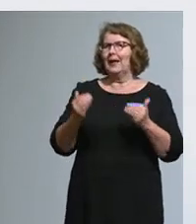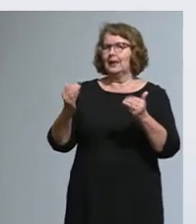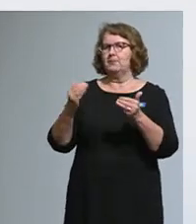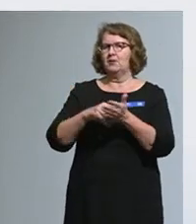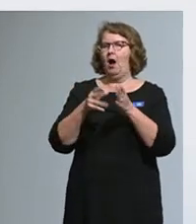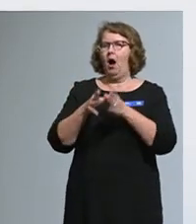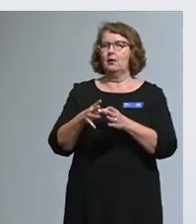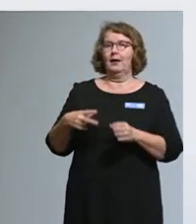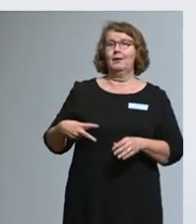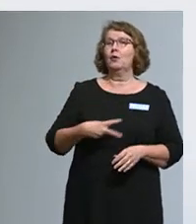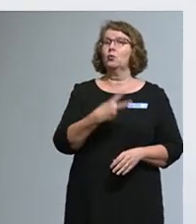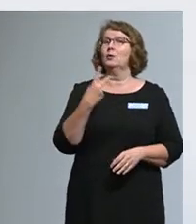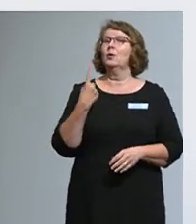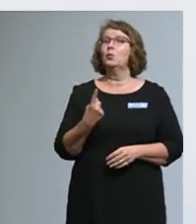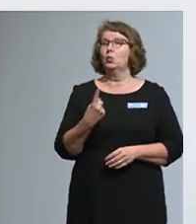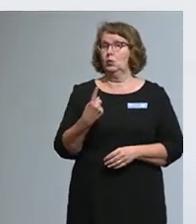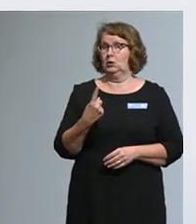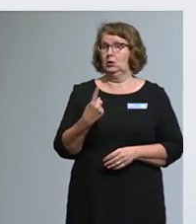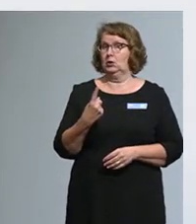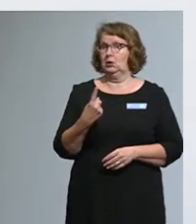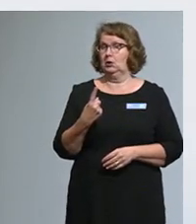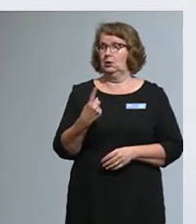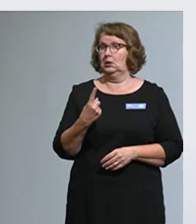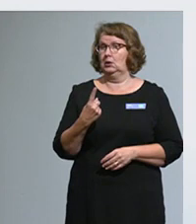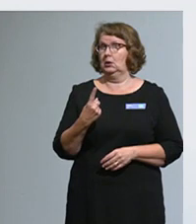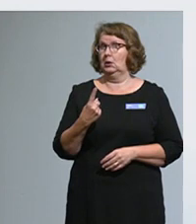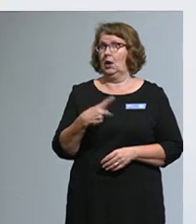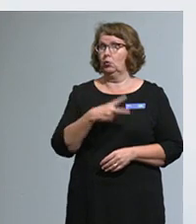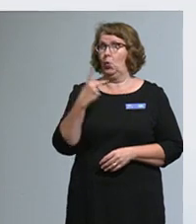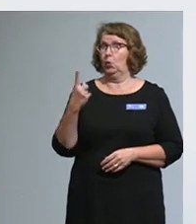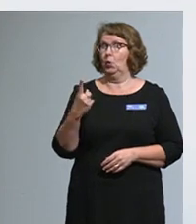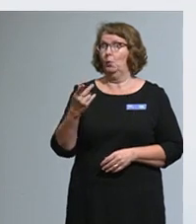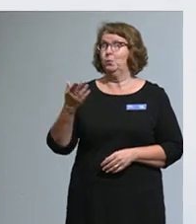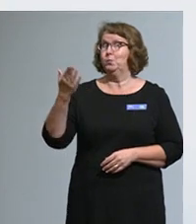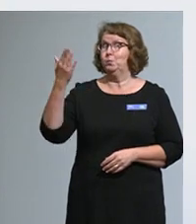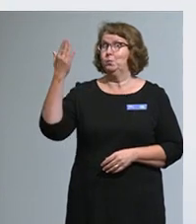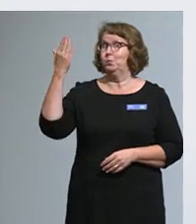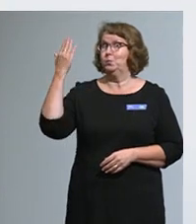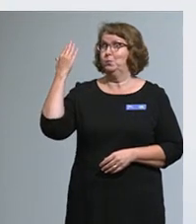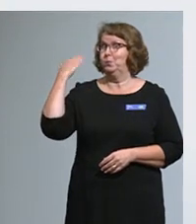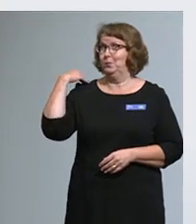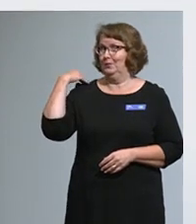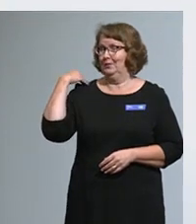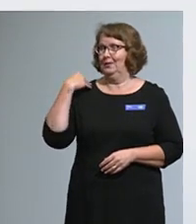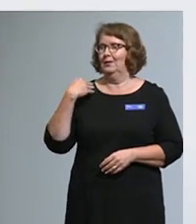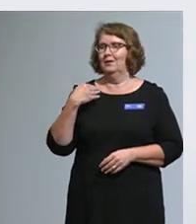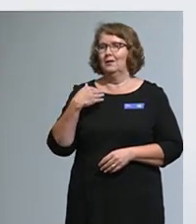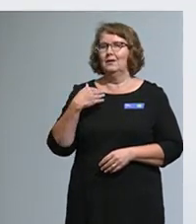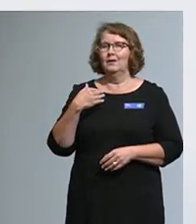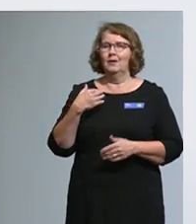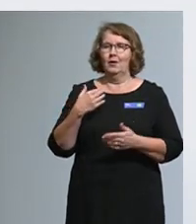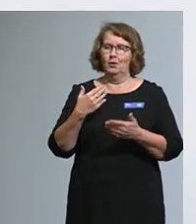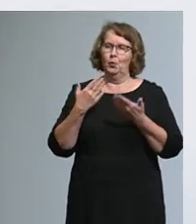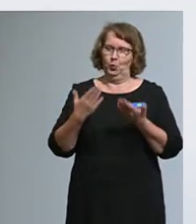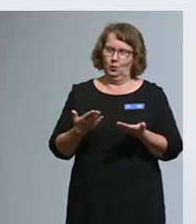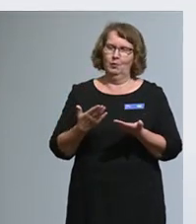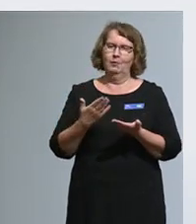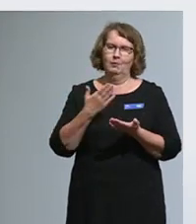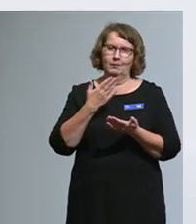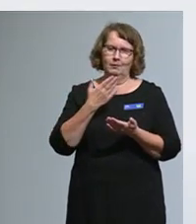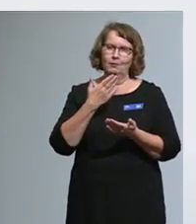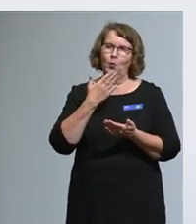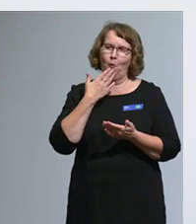vuonna 2001. Et on siitä hetki aikaa. Ja sen takia on varmaankin ihan perusteltu ja